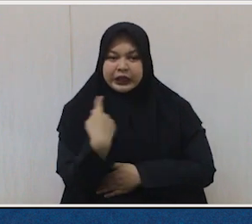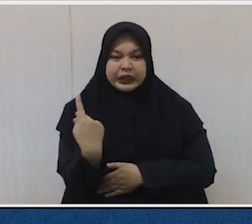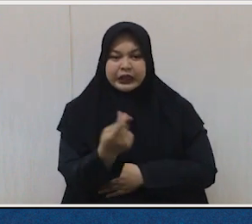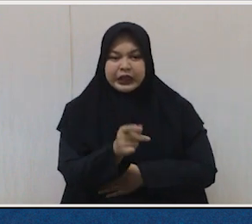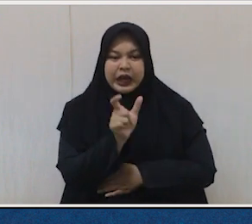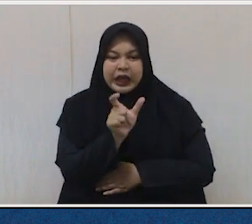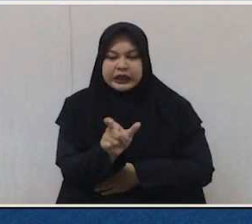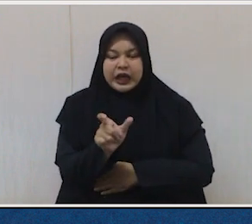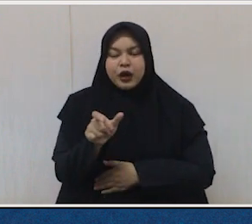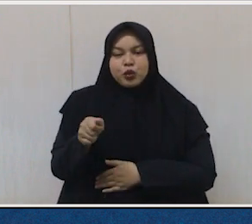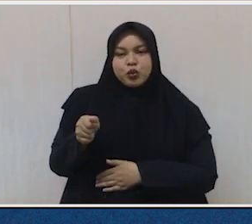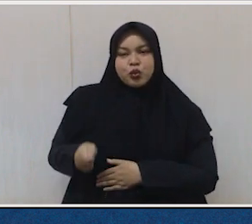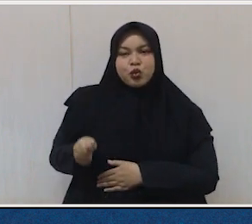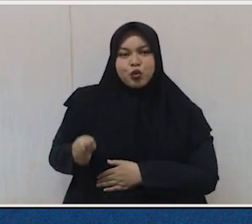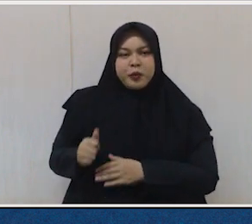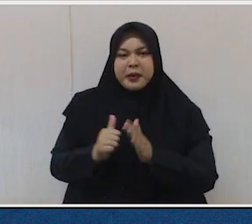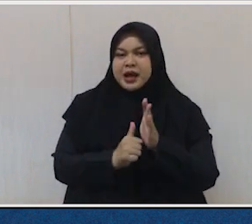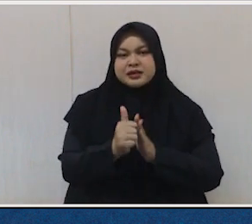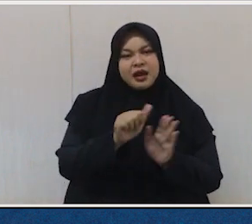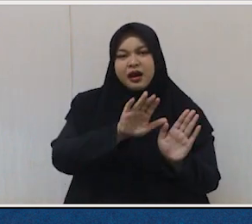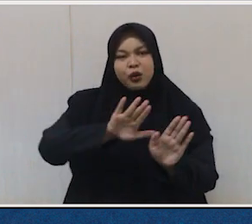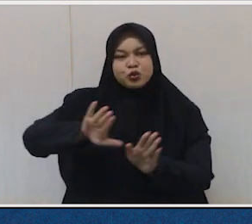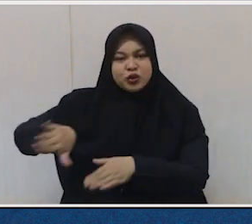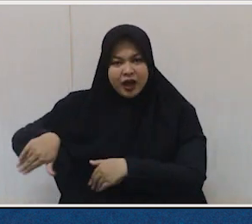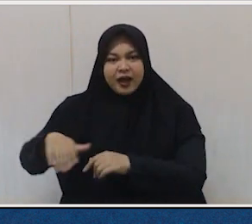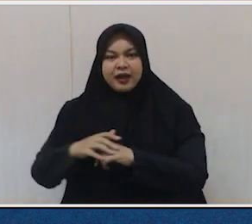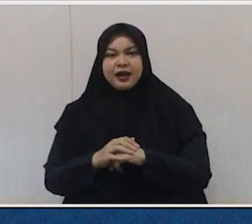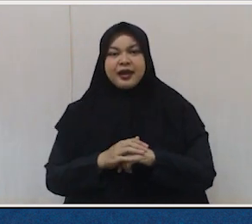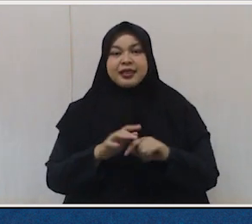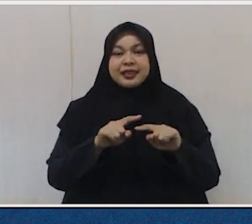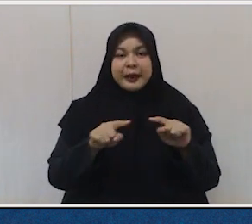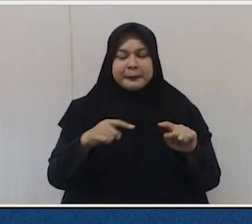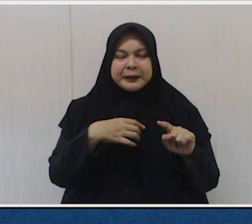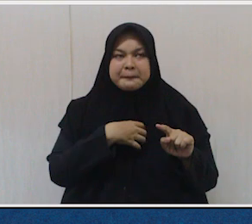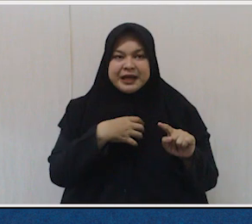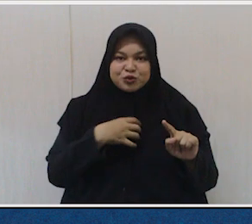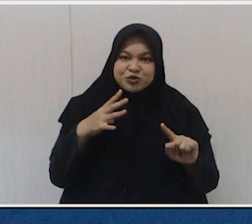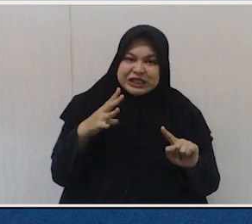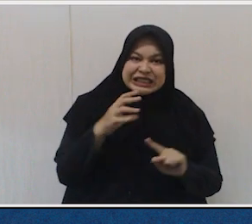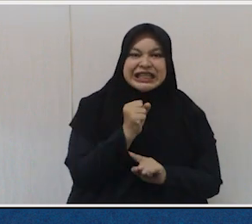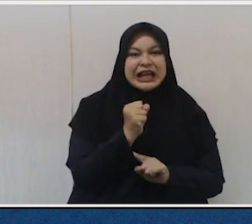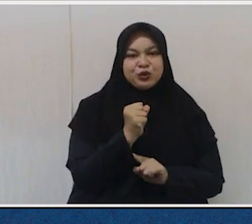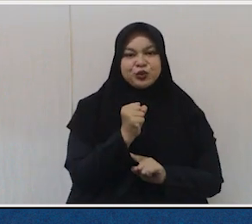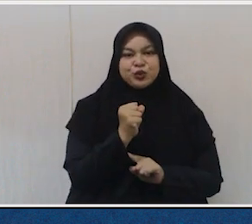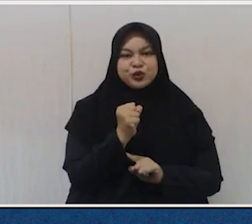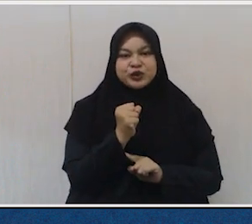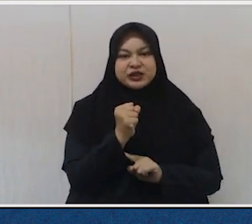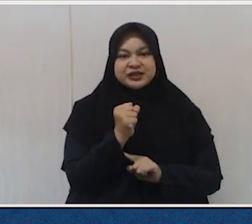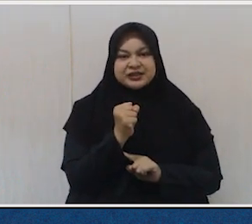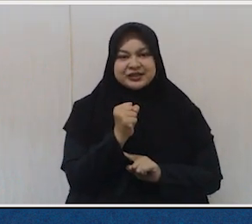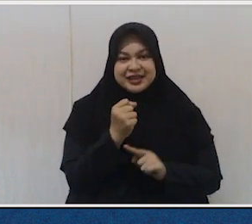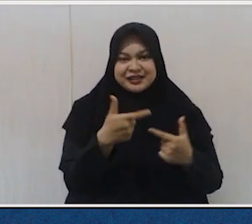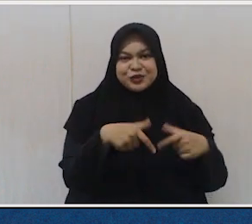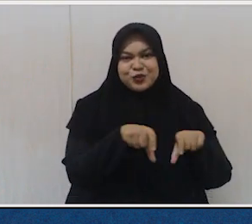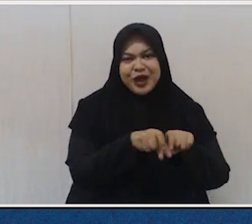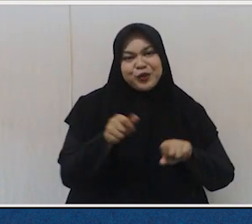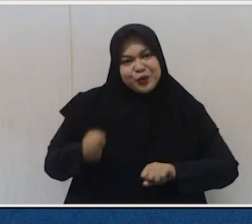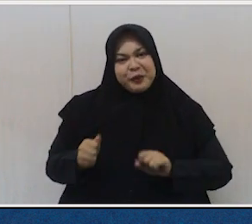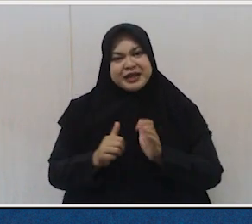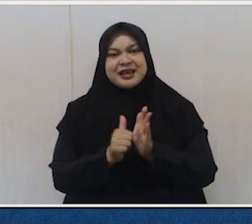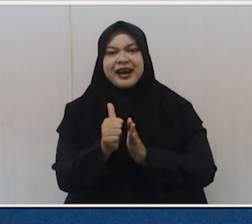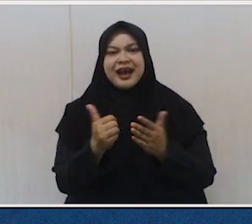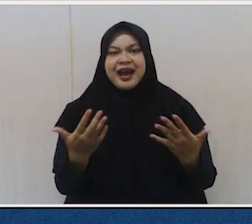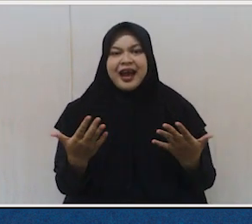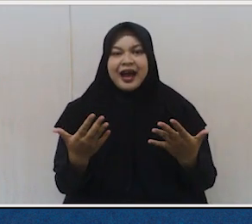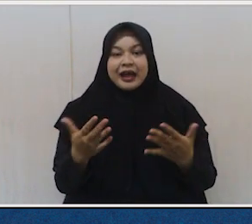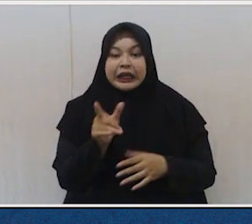pakai hukum acara enggak usah pakai kata hukum acara tapi yang kita maksud itu bisa masuk hukum acara nah gitu